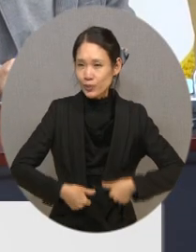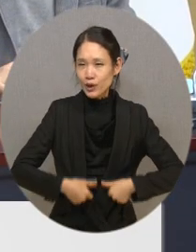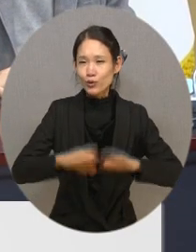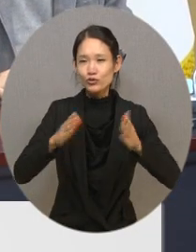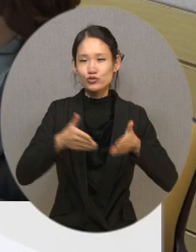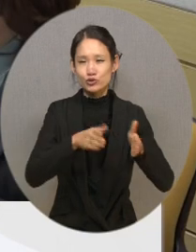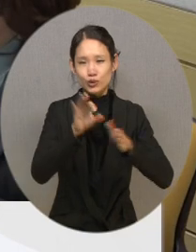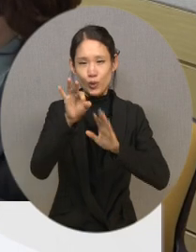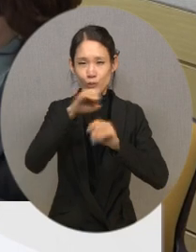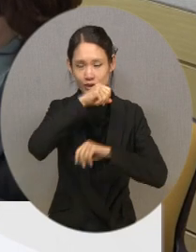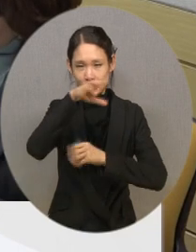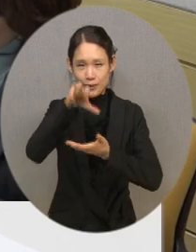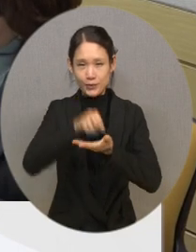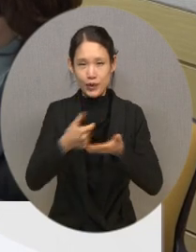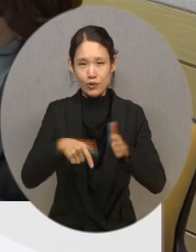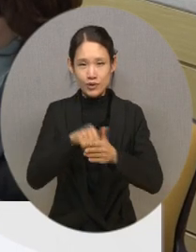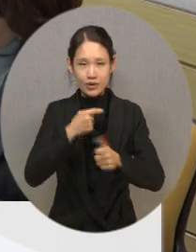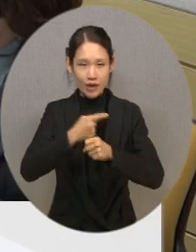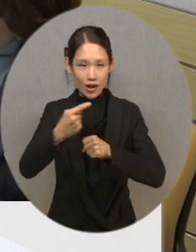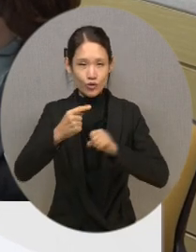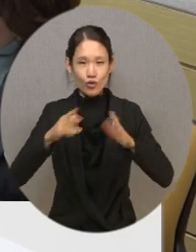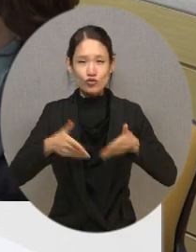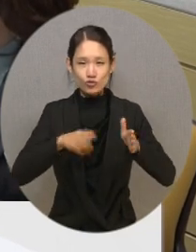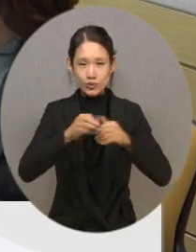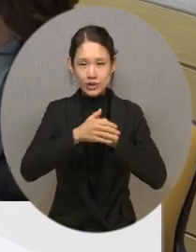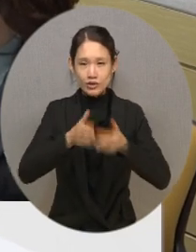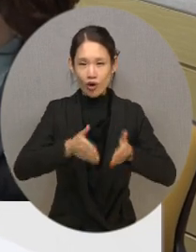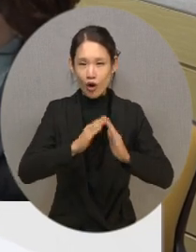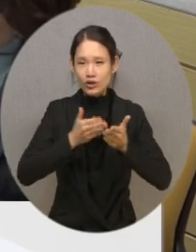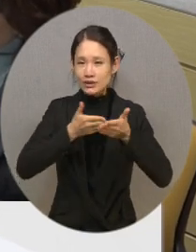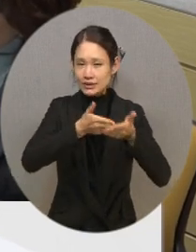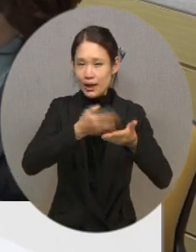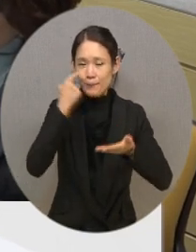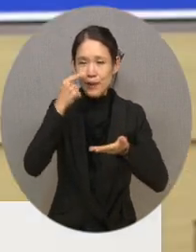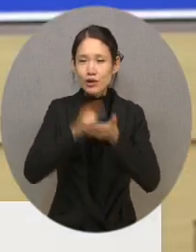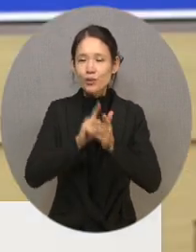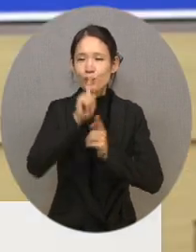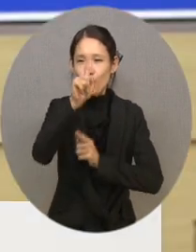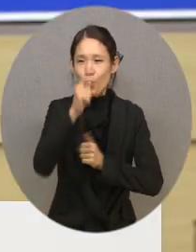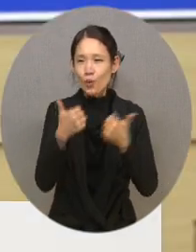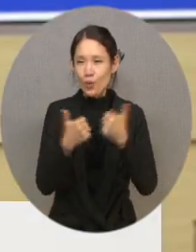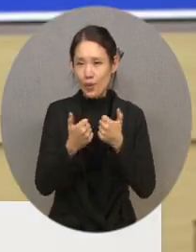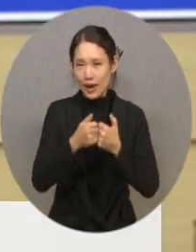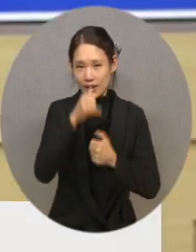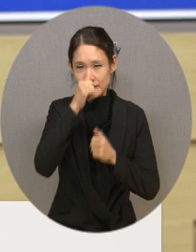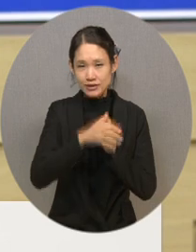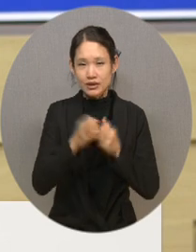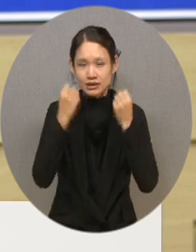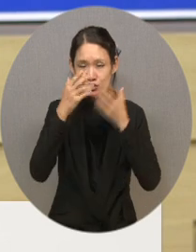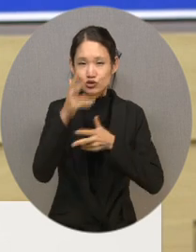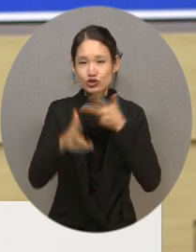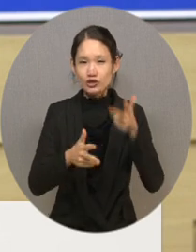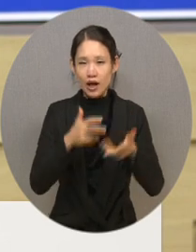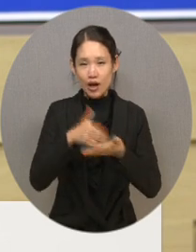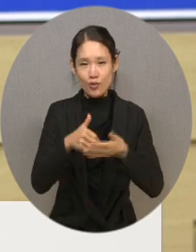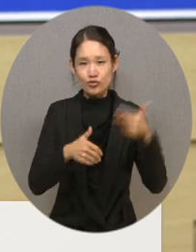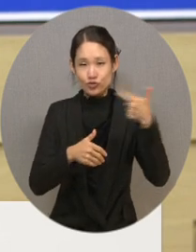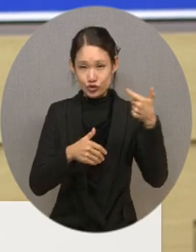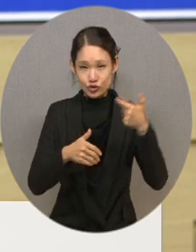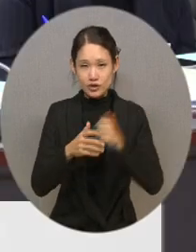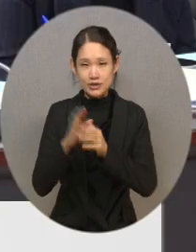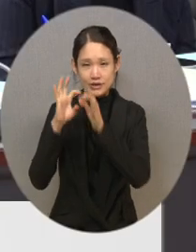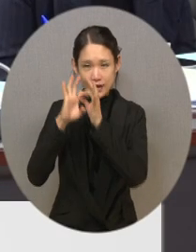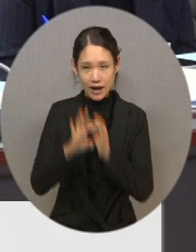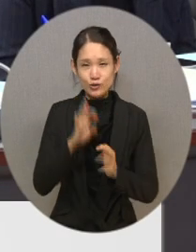확보를 위한 내년도 국비 건의 사업 발굴 보고회를 가졌습니다. 신규 사업 60건과 계속 사업 138건